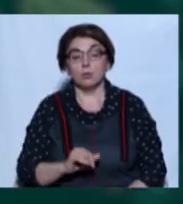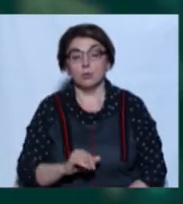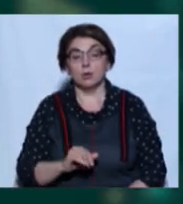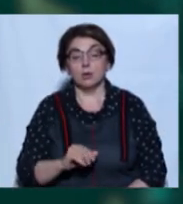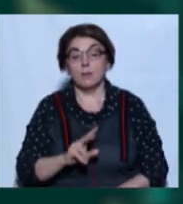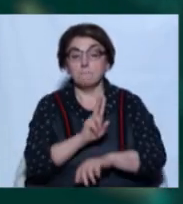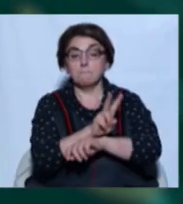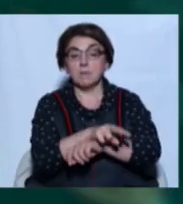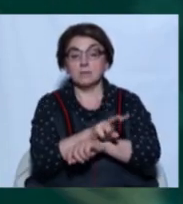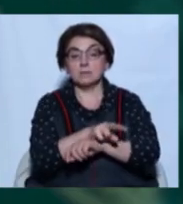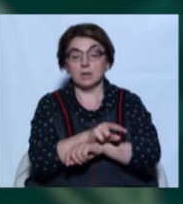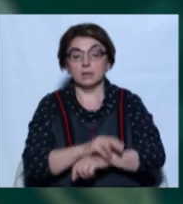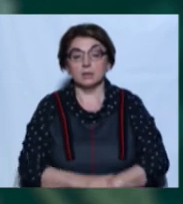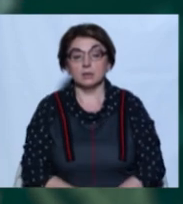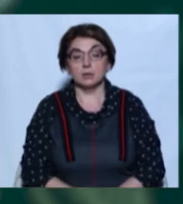მერცხალი,